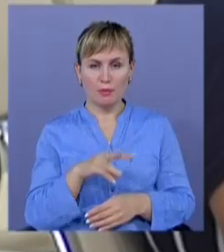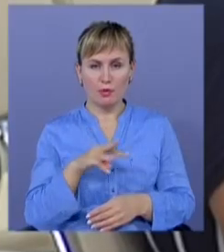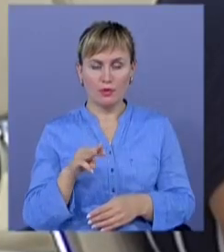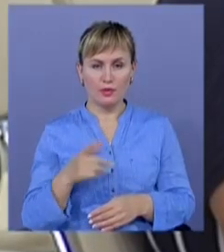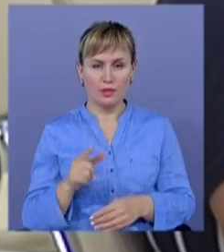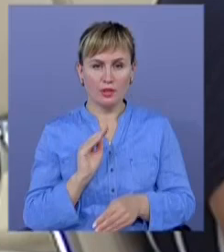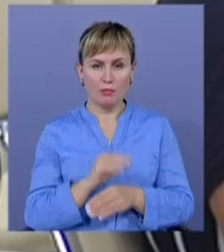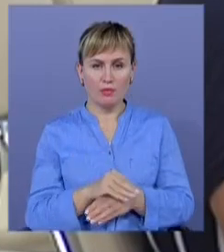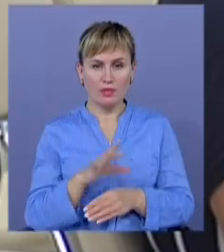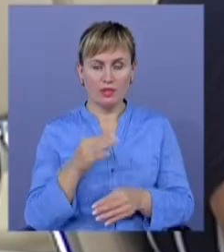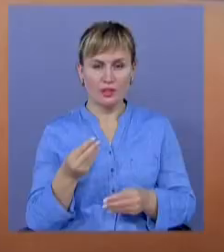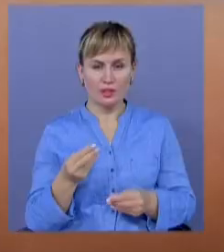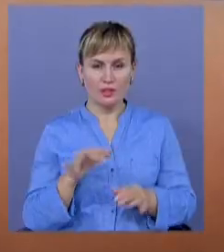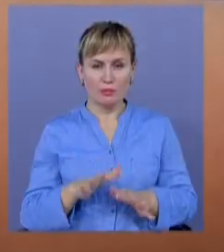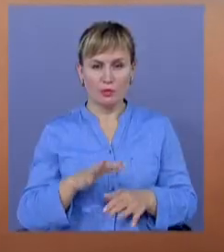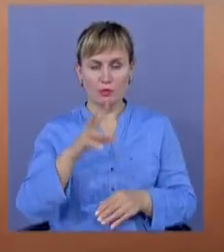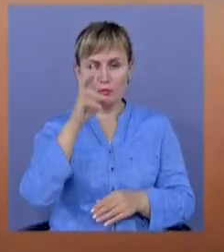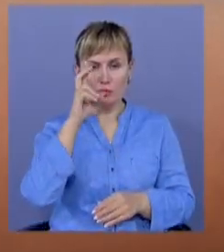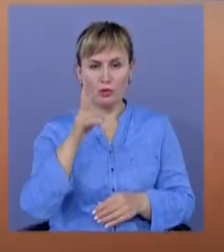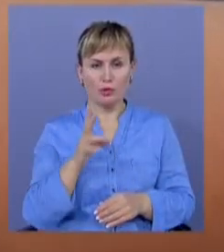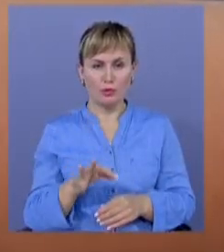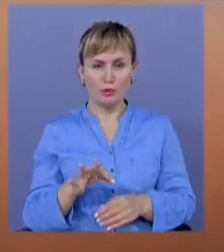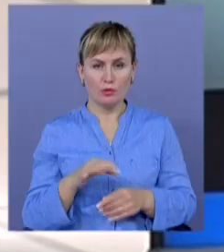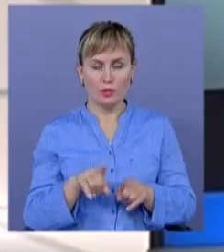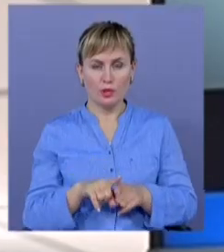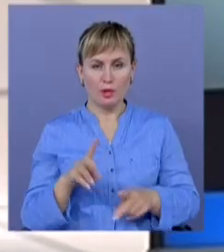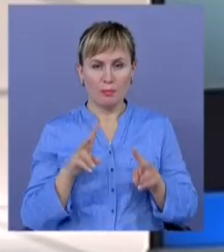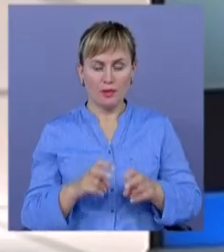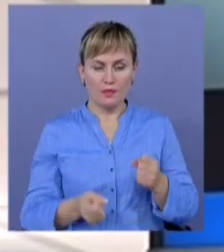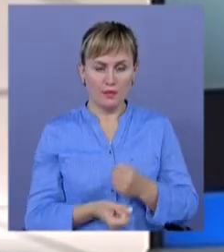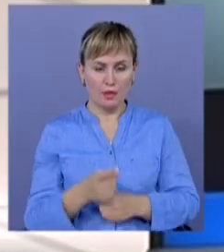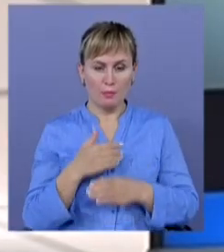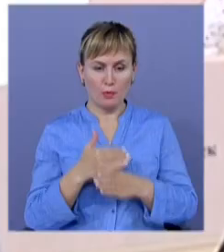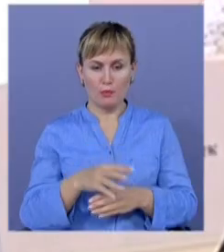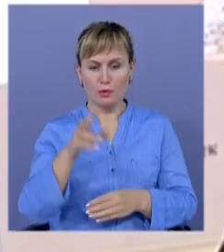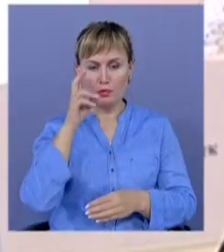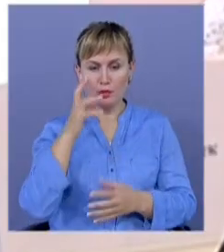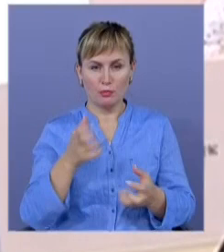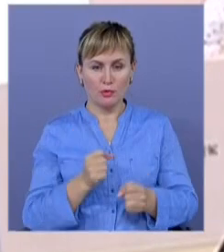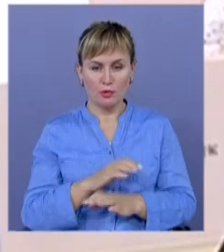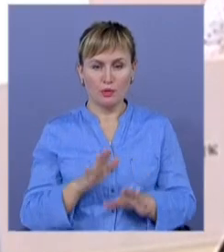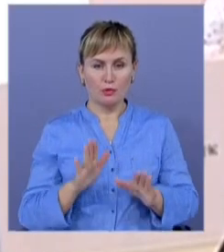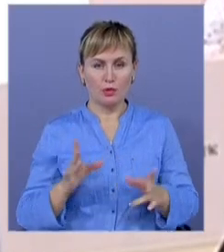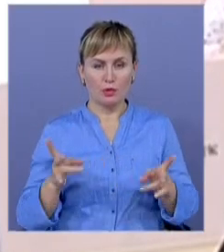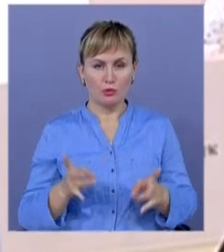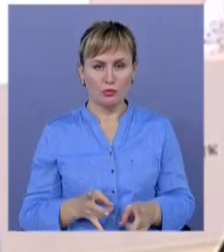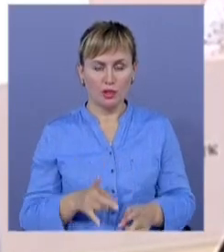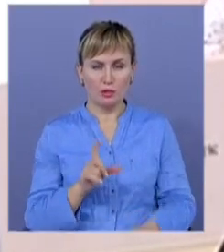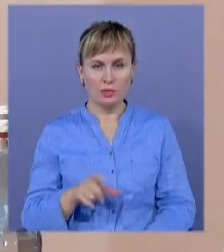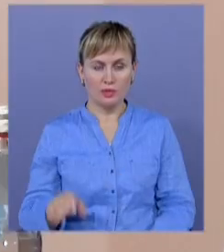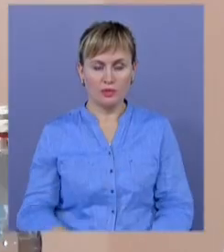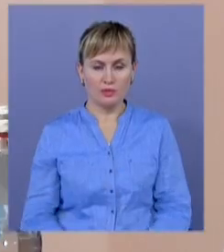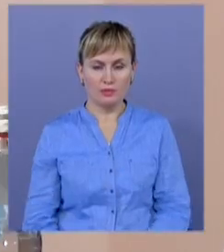тенге. Добавляются и средства из местного бюджета. Однако проведенные проверки выявили, помощь государства получали не только нуждающиеся.